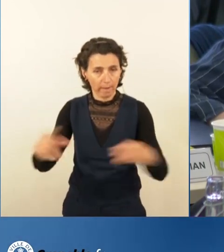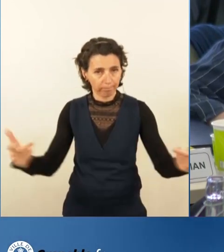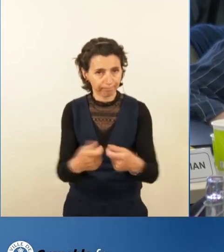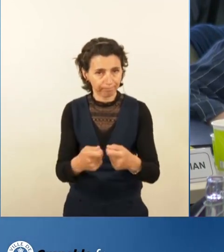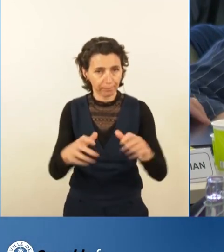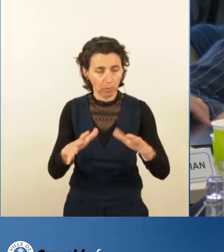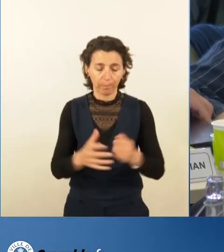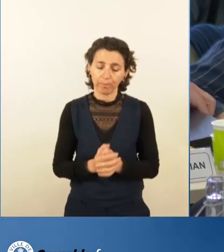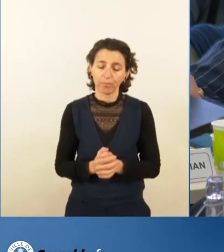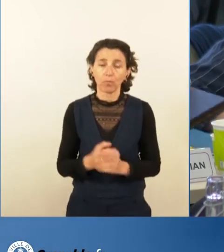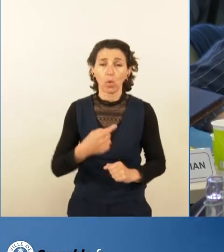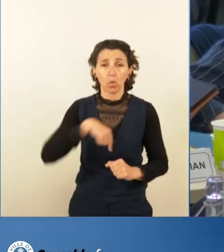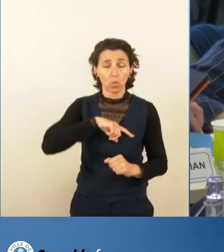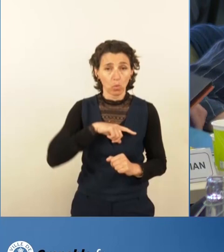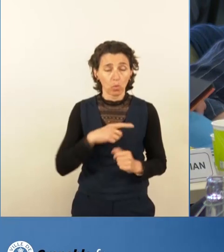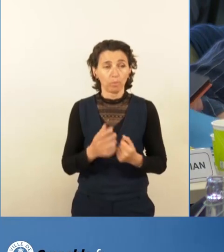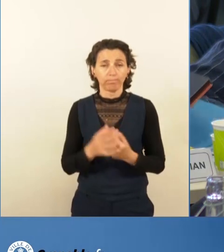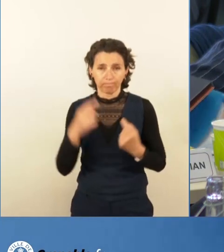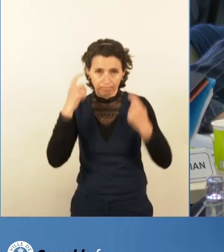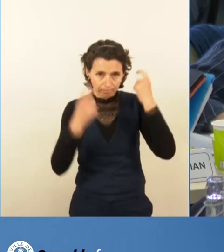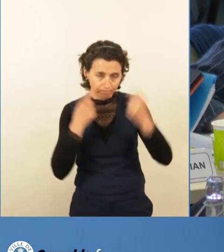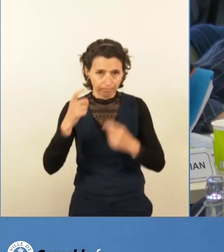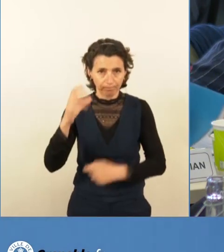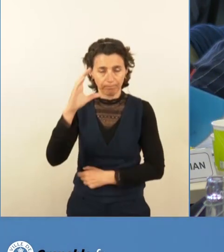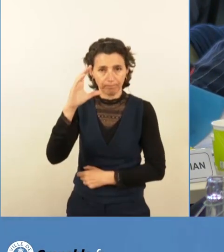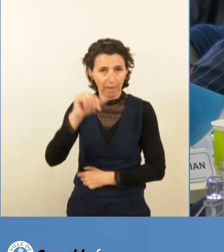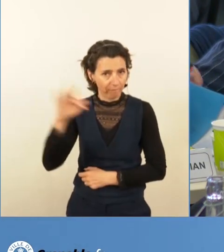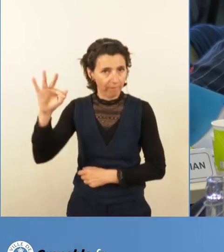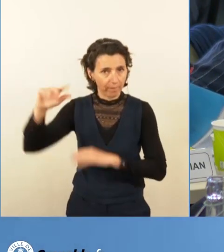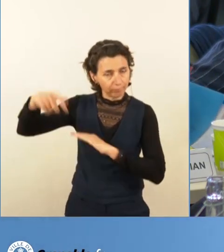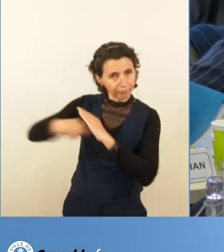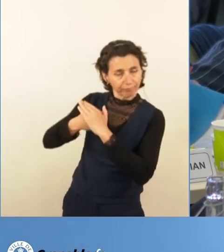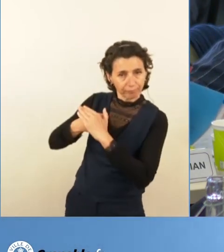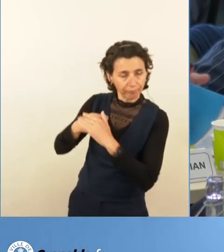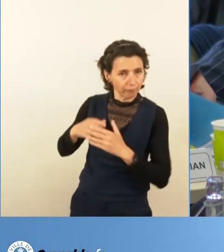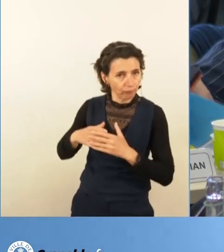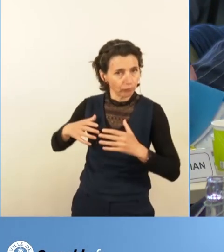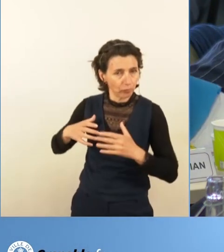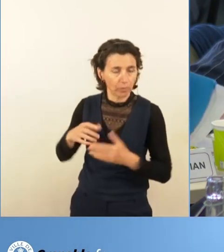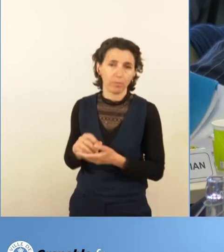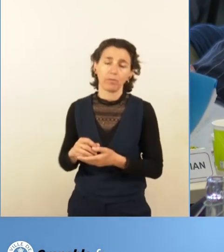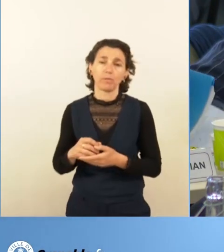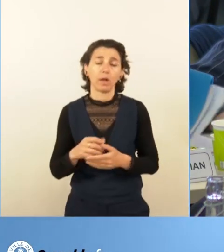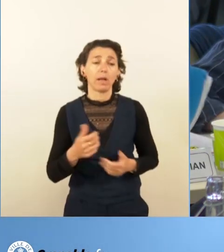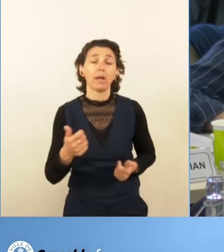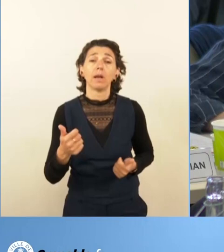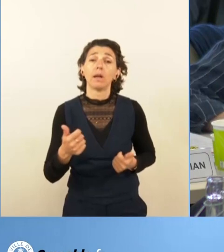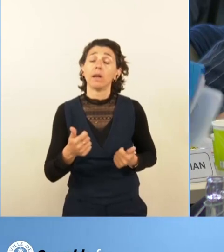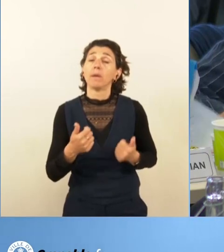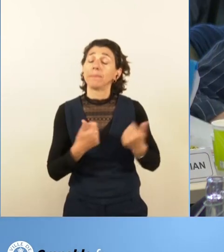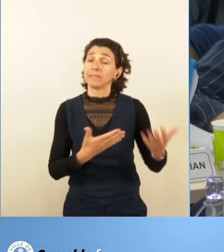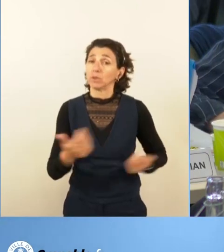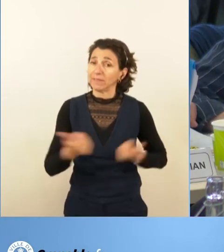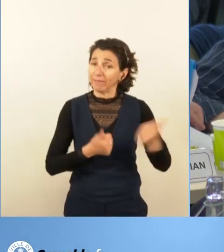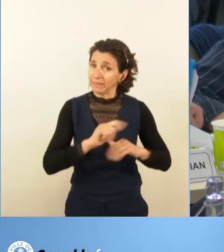obtenir un peu plus de financement de la caisse et d'allocations familiales du bénéficier un peu plus de la prestation de service et donc